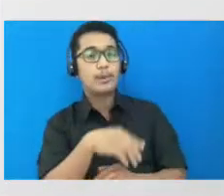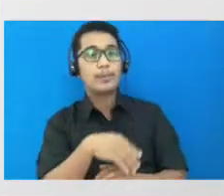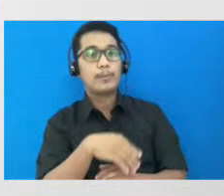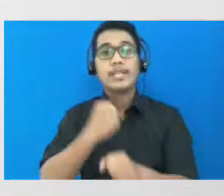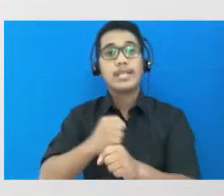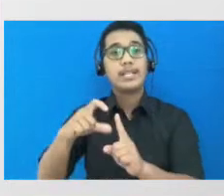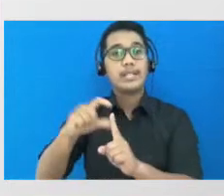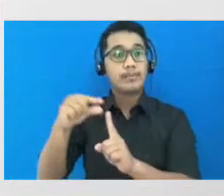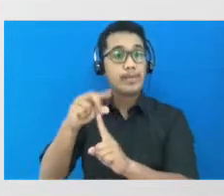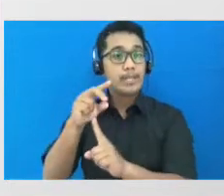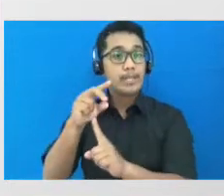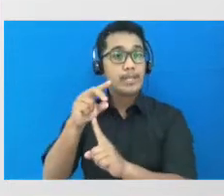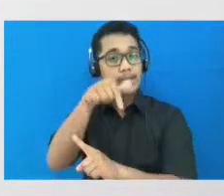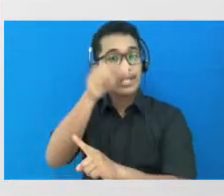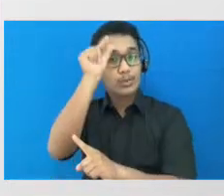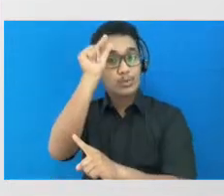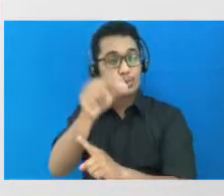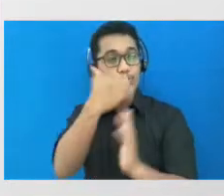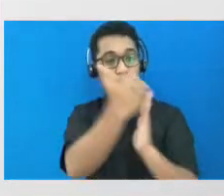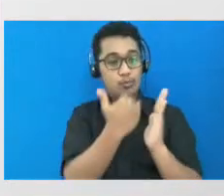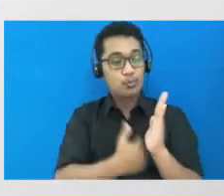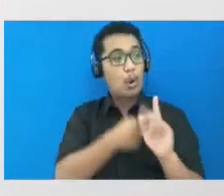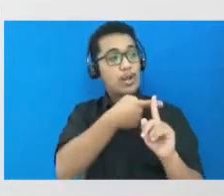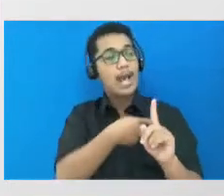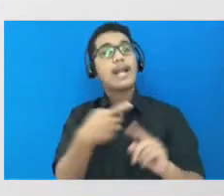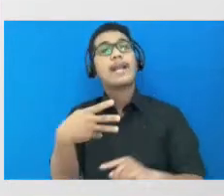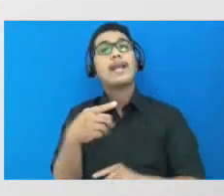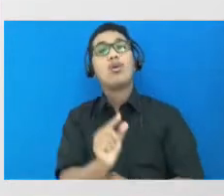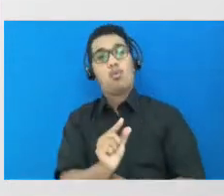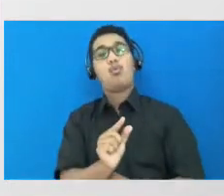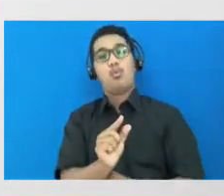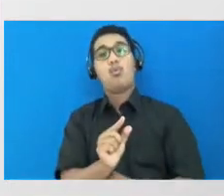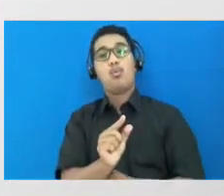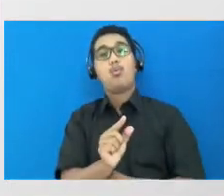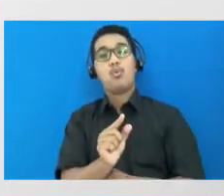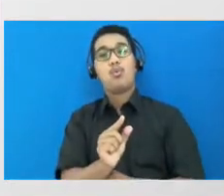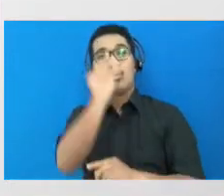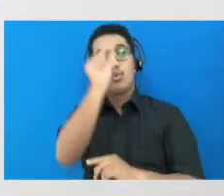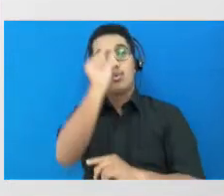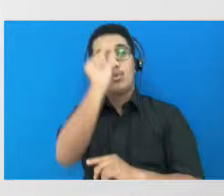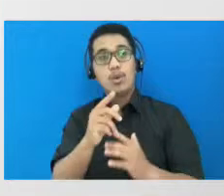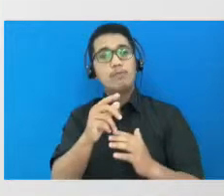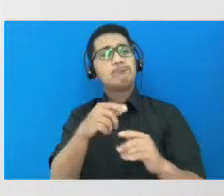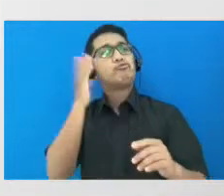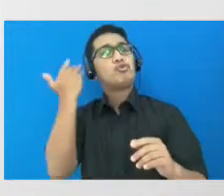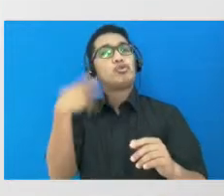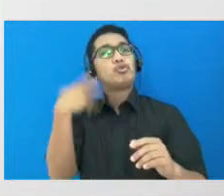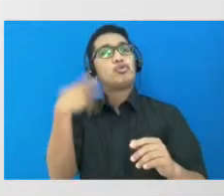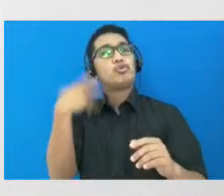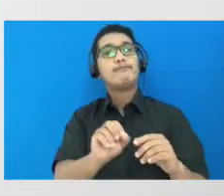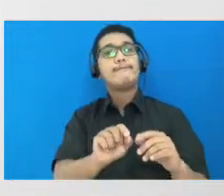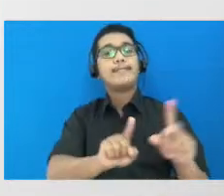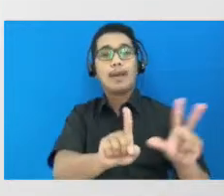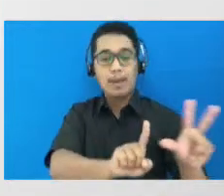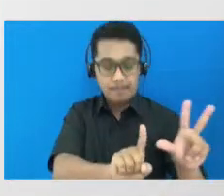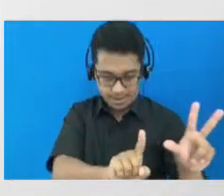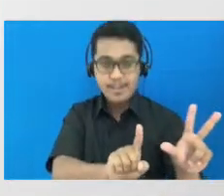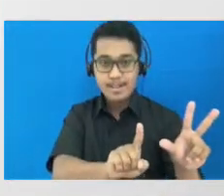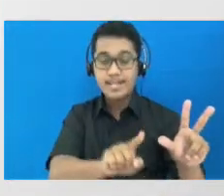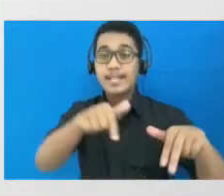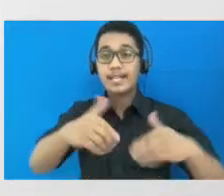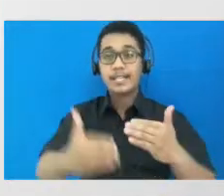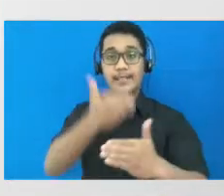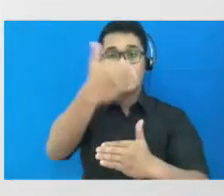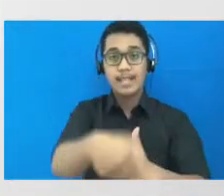adalah flagship regulation dari EU yang enter into force-nya itu tahun 2018 hingga tahun ini adalah merupakan tahun ketiga